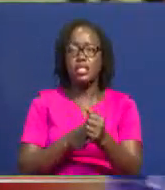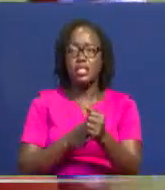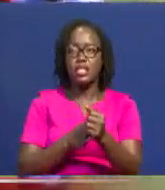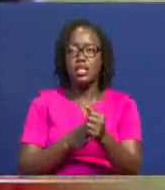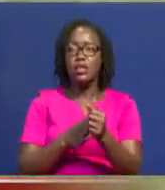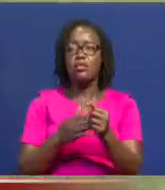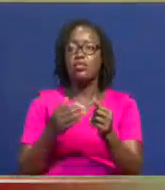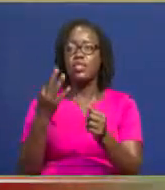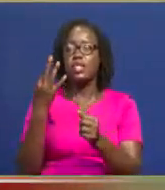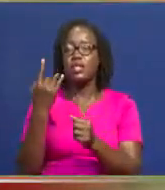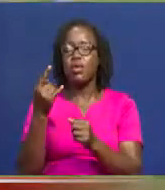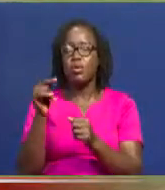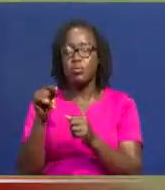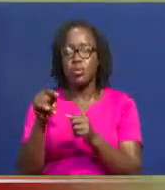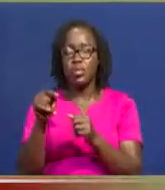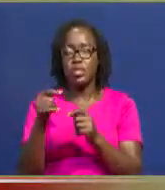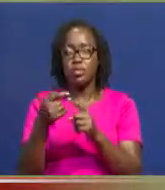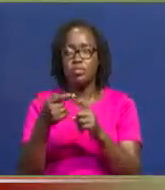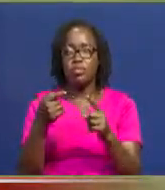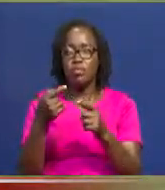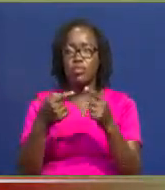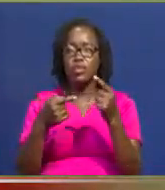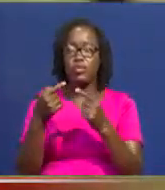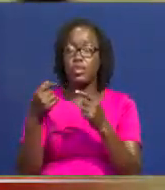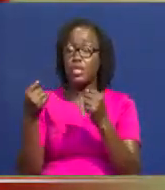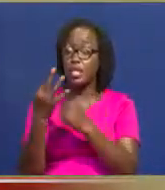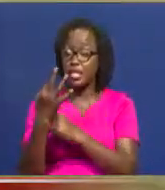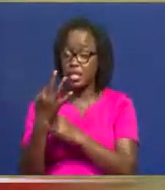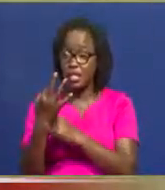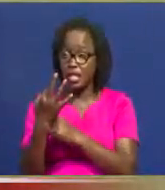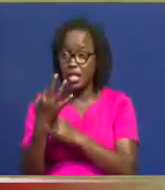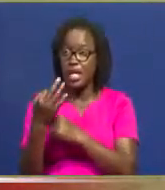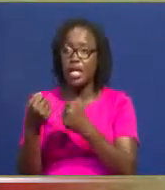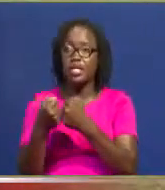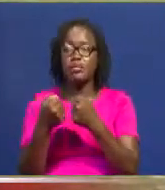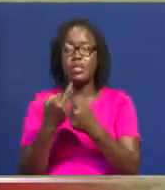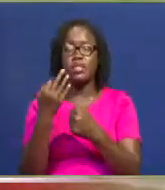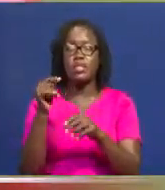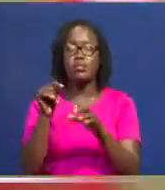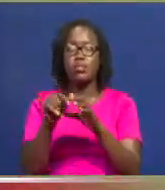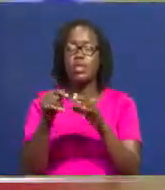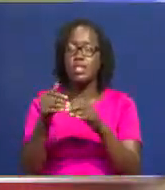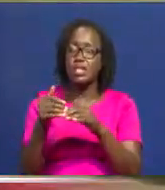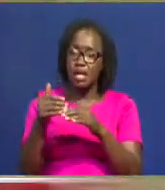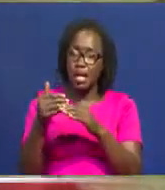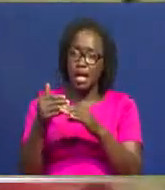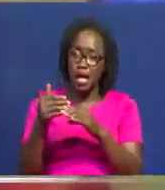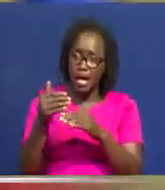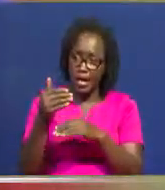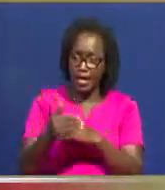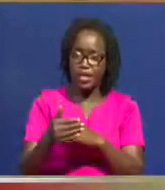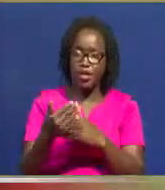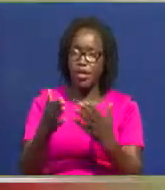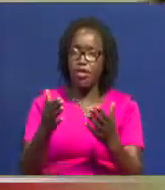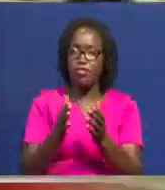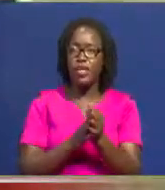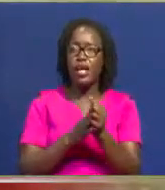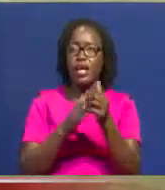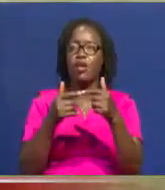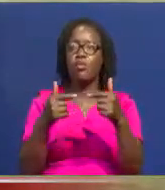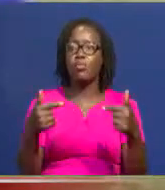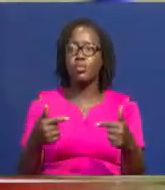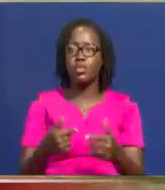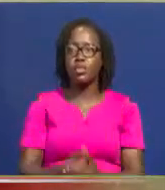kwa alama 31 kutokana na mechi 13 na alama 3 mbele ya wakinzani wa karibu Vihiga Queens.